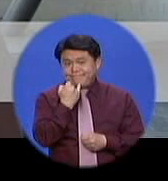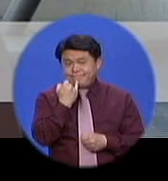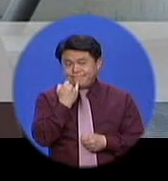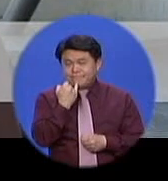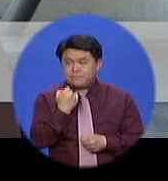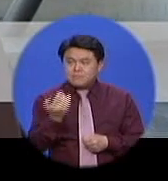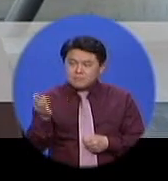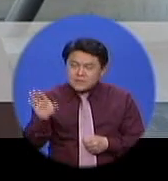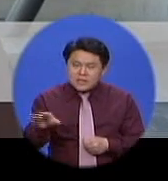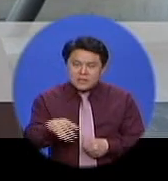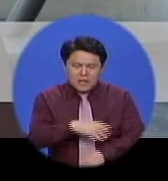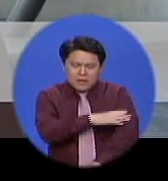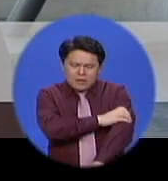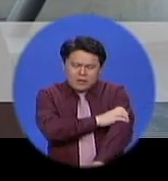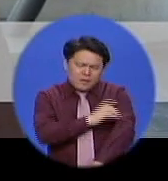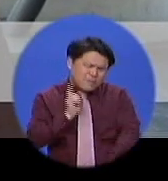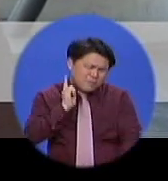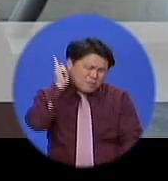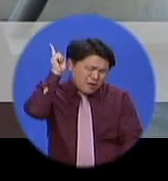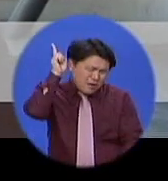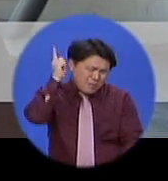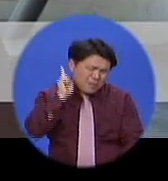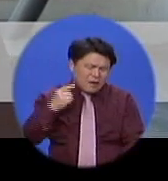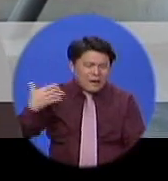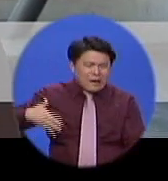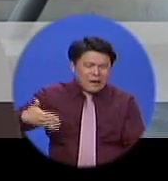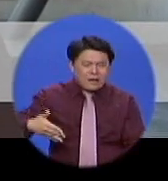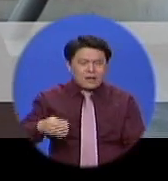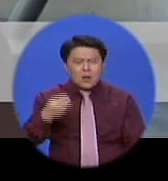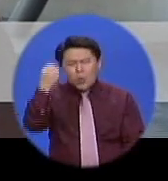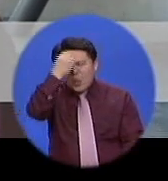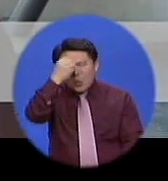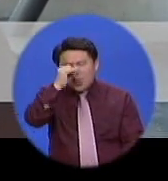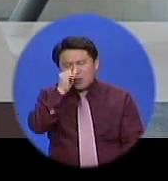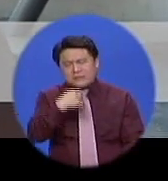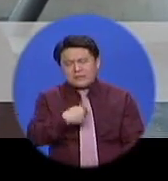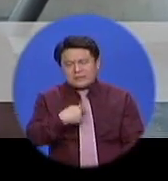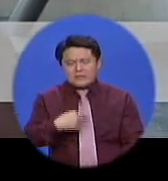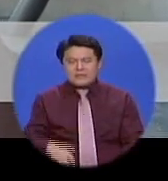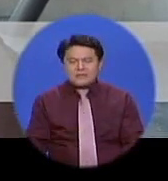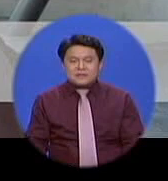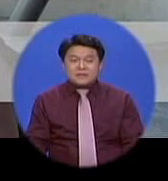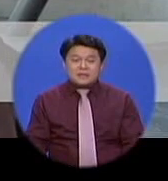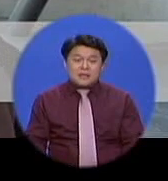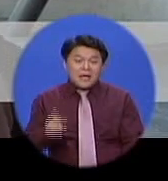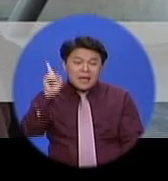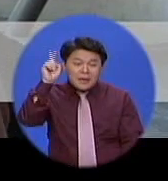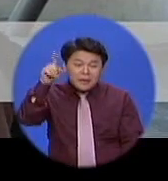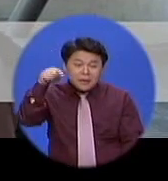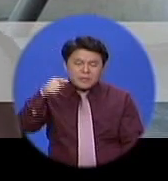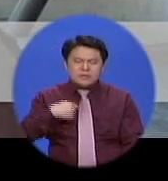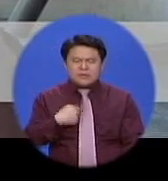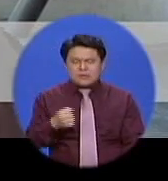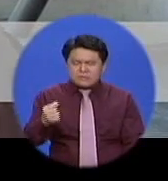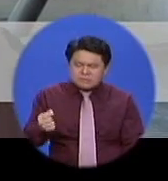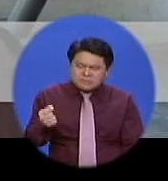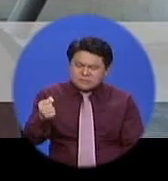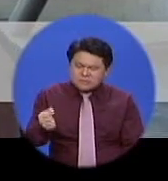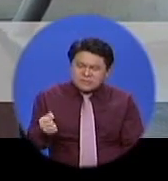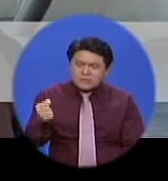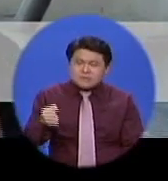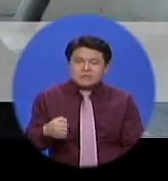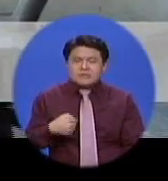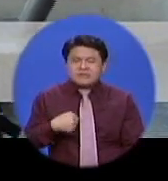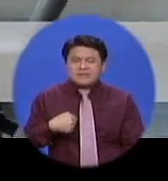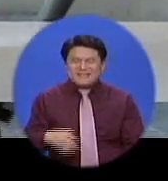괜찮대는데 혈압은 안 내려가요. 올라가지고. 그래서 어지럽고 그래요. 그래서 맨날 이렇게 지팡이 짚고 다리가